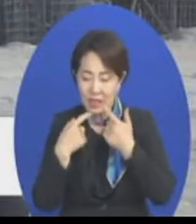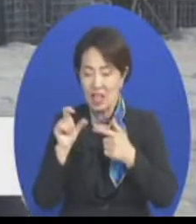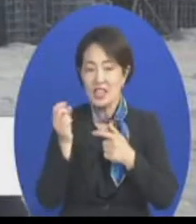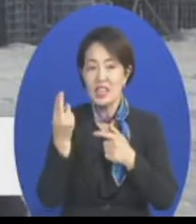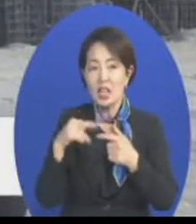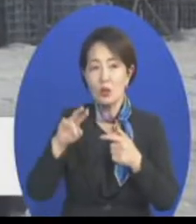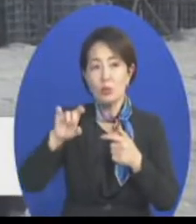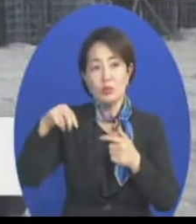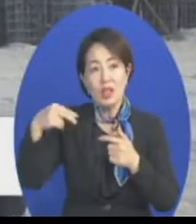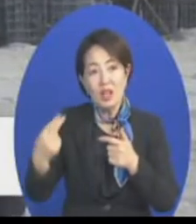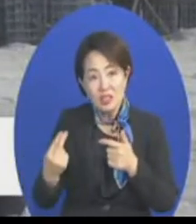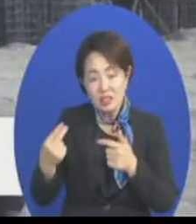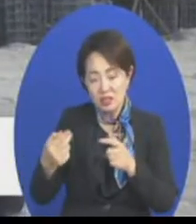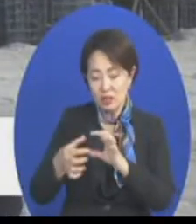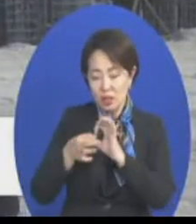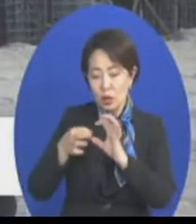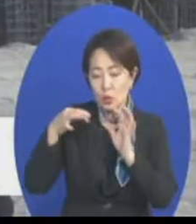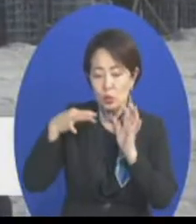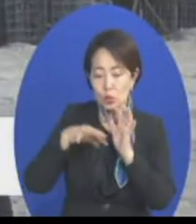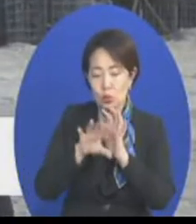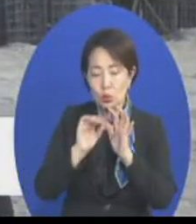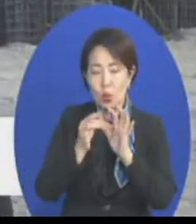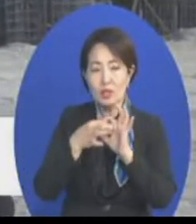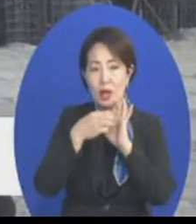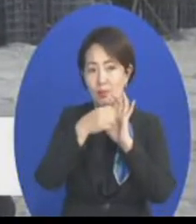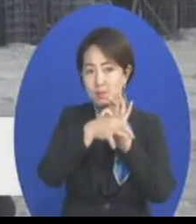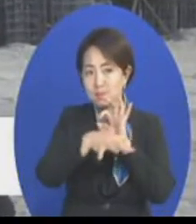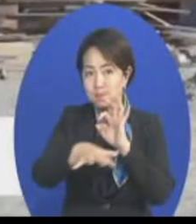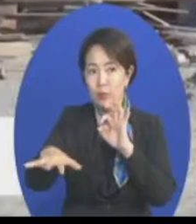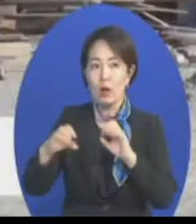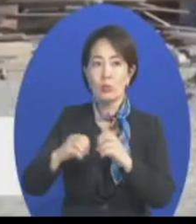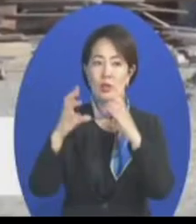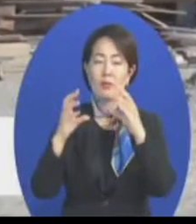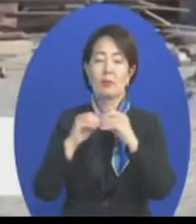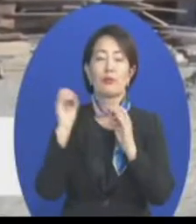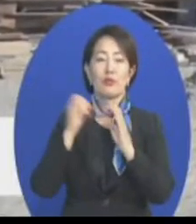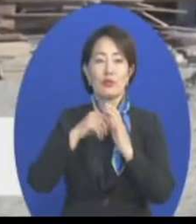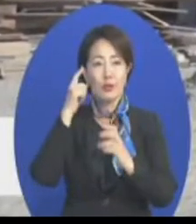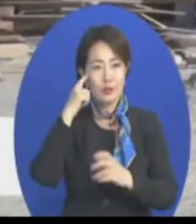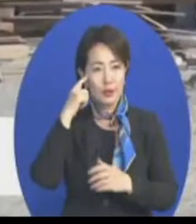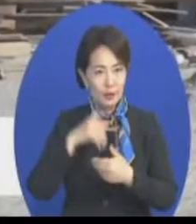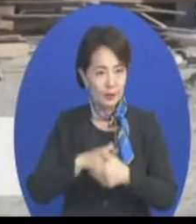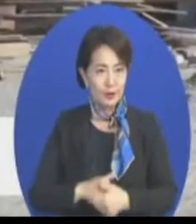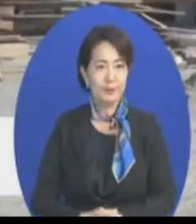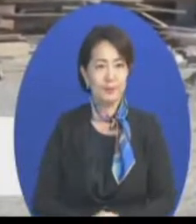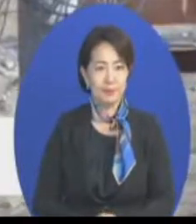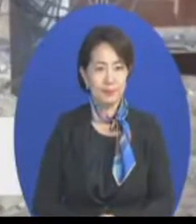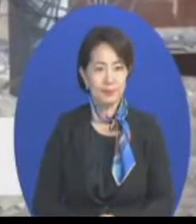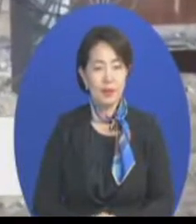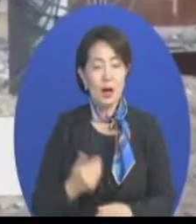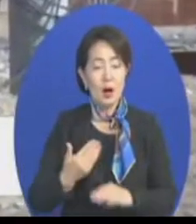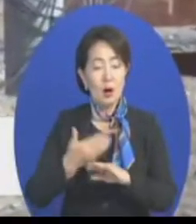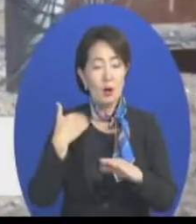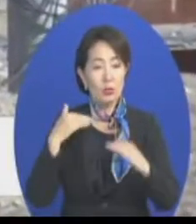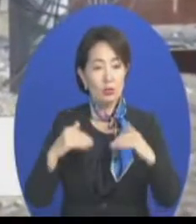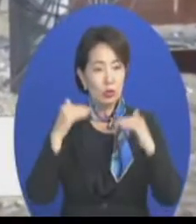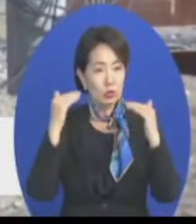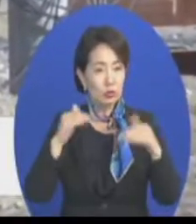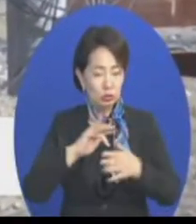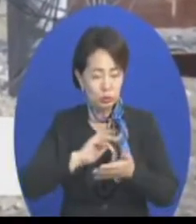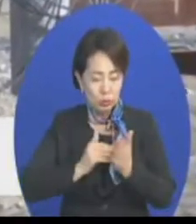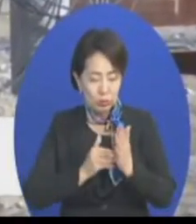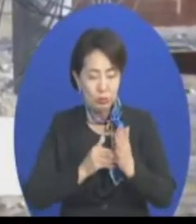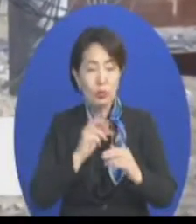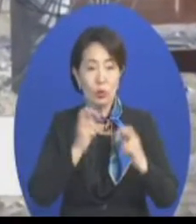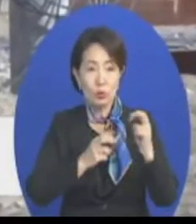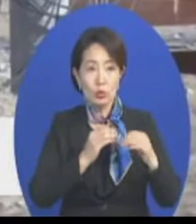үтсийн шүлжээгэнд бий болгож өгснөөрөө бүтээн байгуулалтууд хийдэг ство гэж бүхэн ойлгож байгаа. За өмнө нь хөгжлийн төлөвлөлтөд үйлдвэрлэл хөгждөг